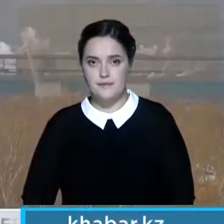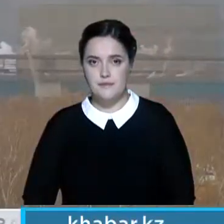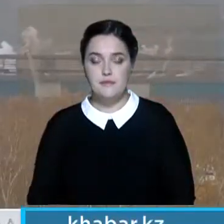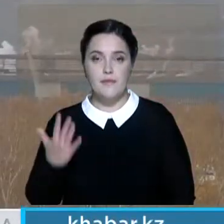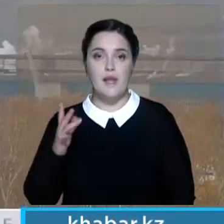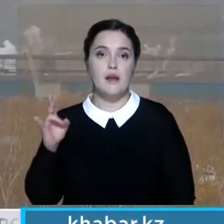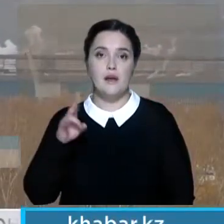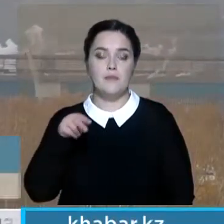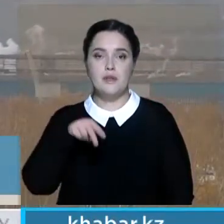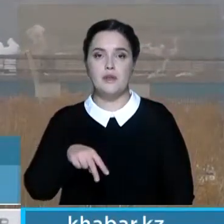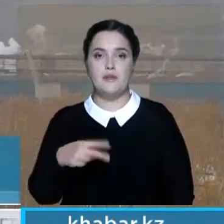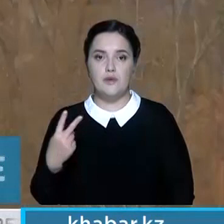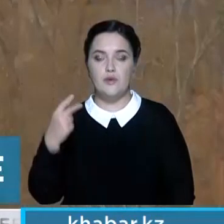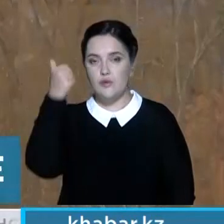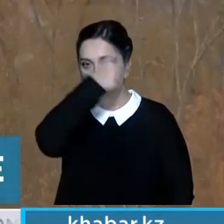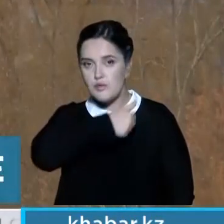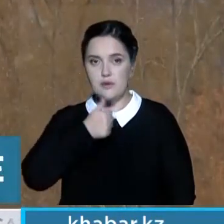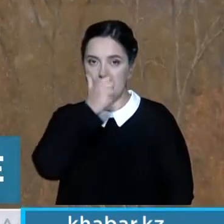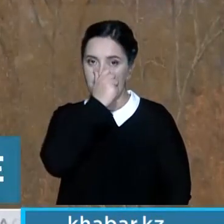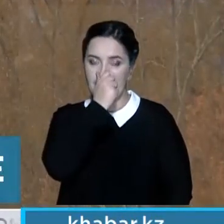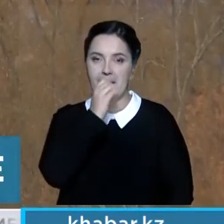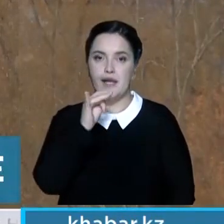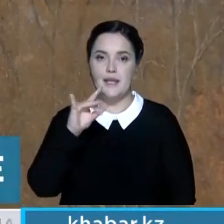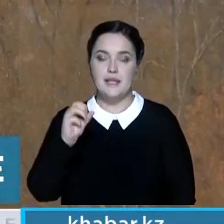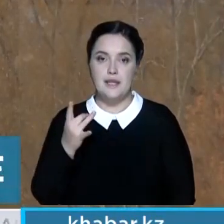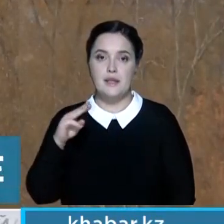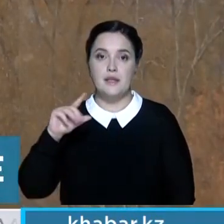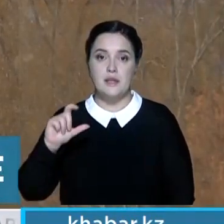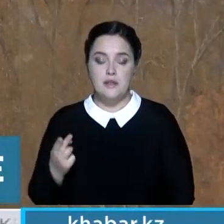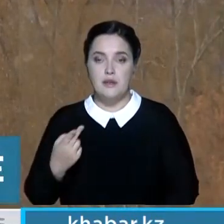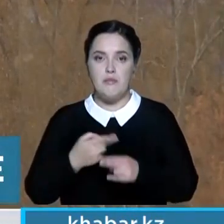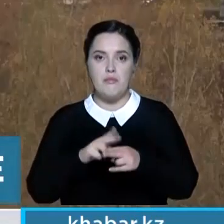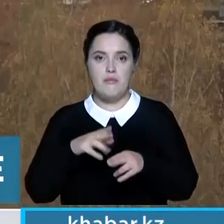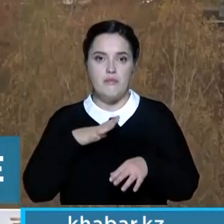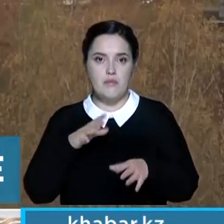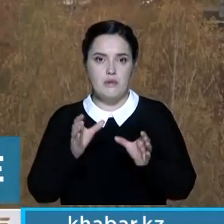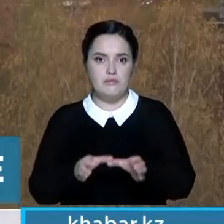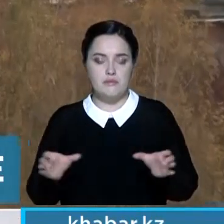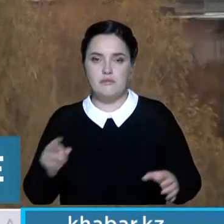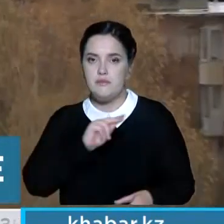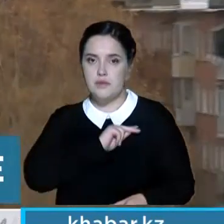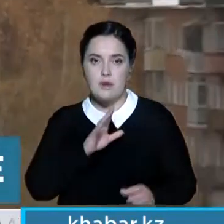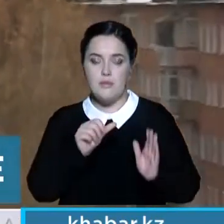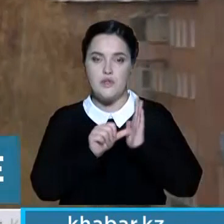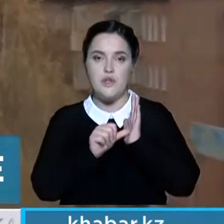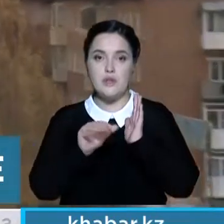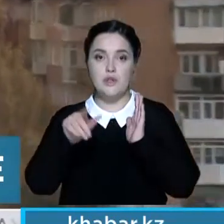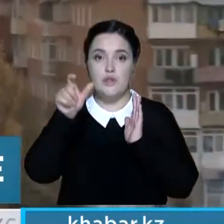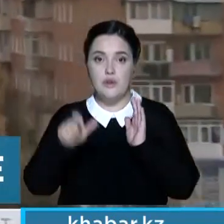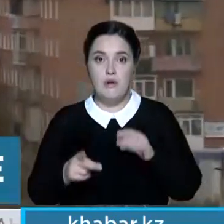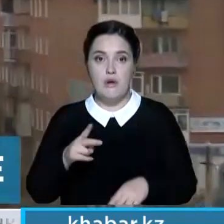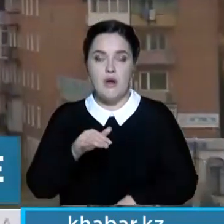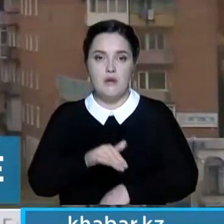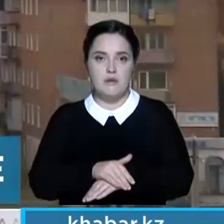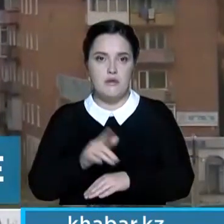5 ноября 2022 года крупная авария на Риддер ТЭЦ оставила без тепла город с населением почти 60 тысяч человек. Оказалось, что это только